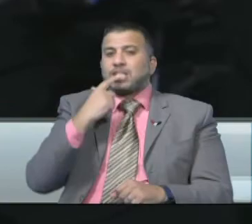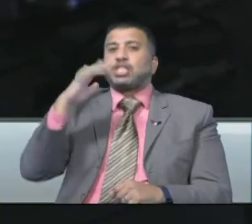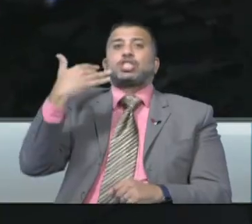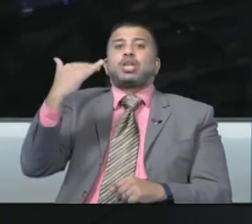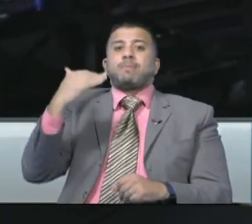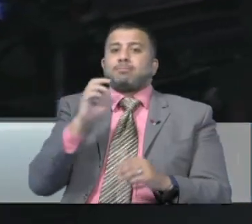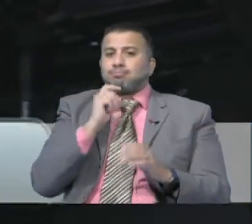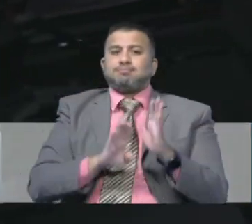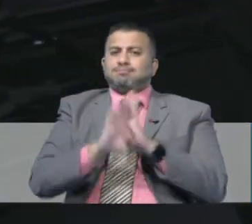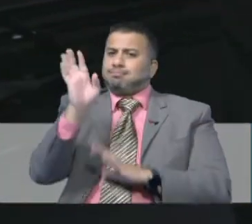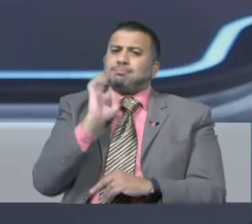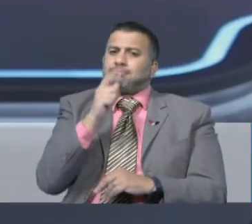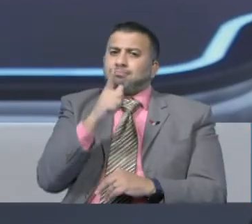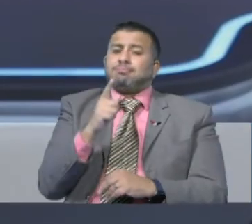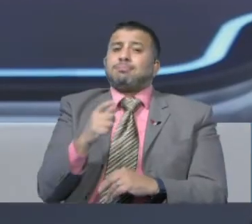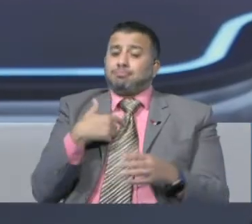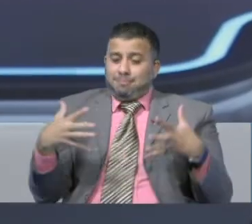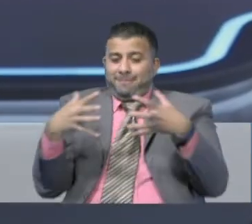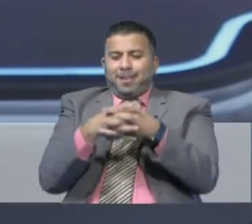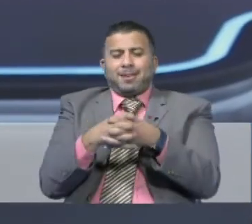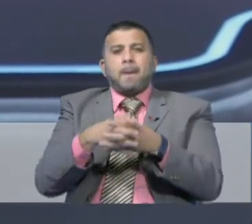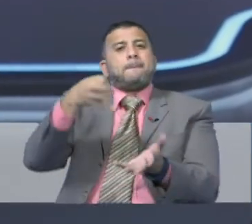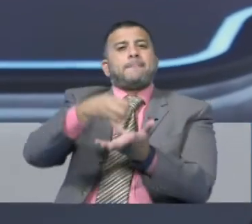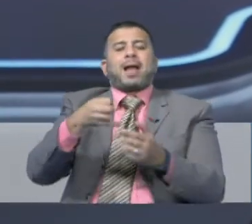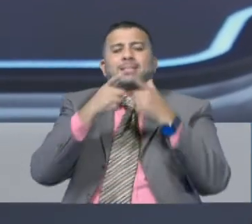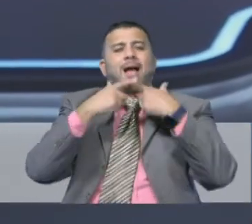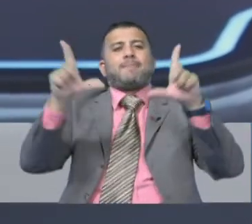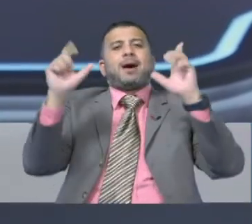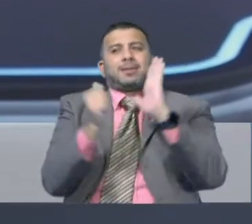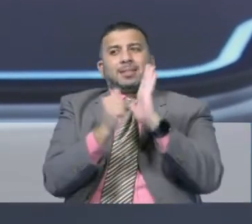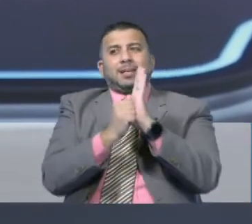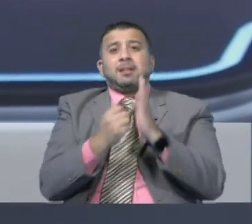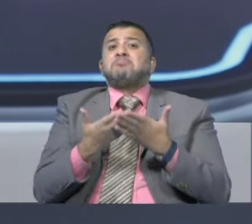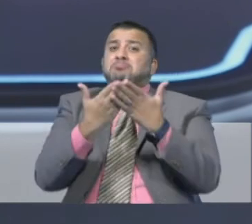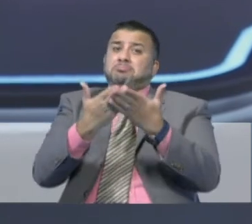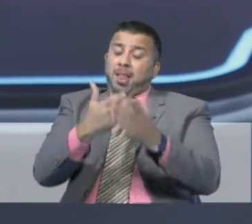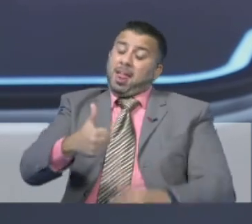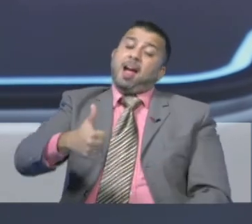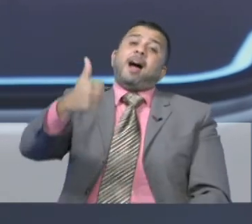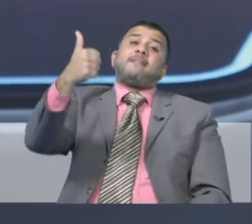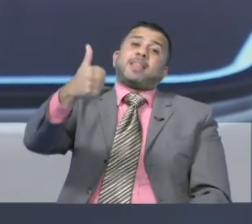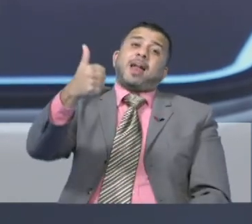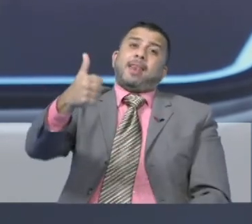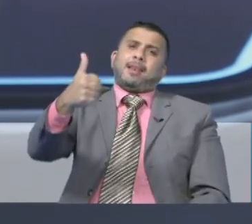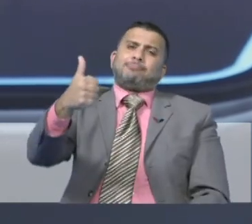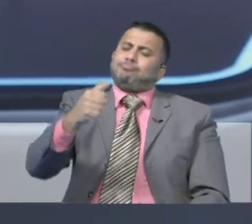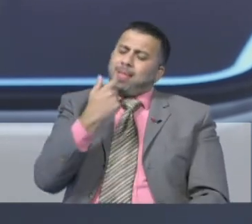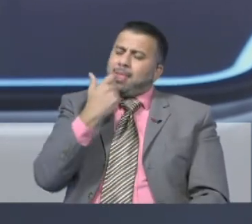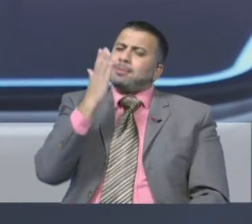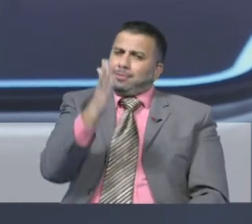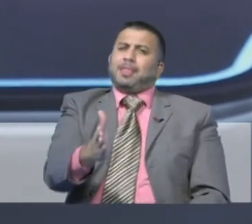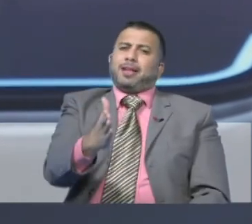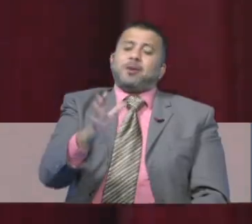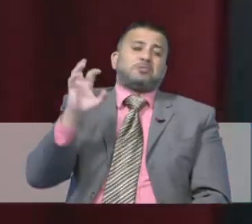الشابة. ونعدكم نحن كفريق مركز أخبار الدار بتقديم الأفضل بكل صدق